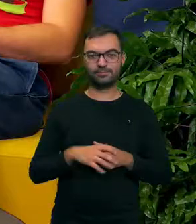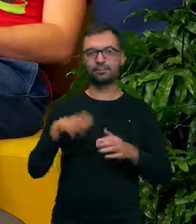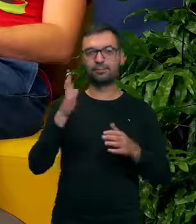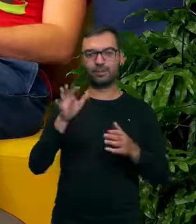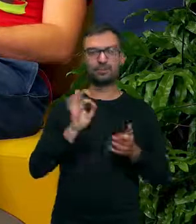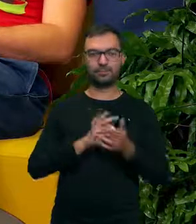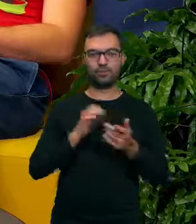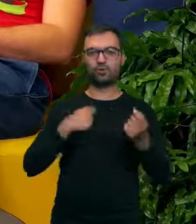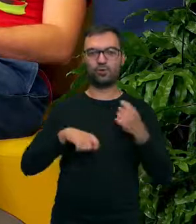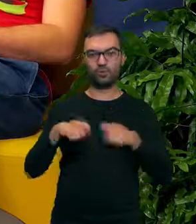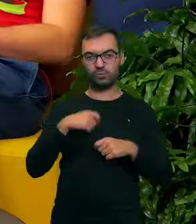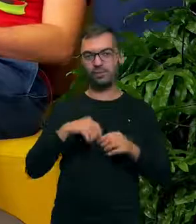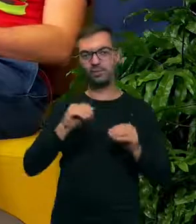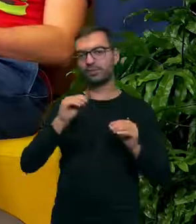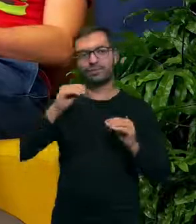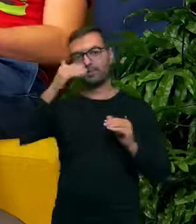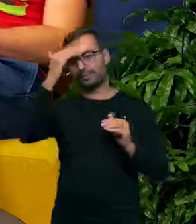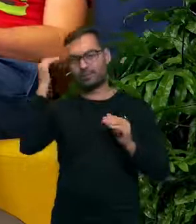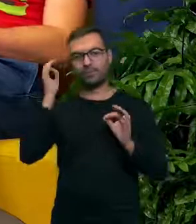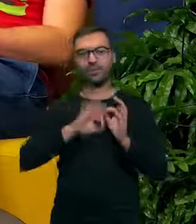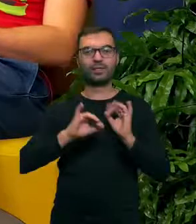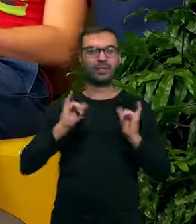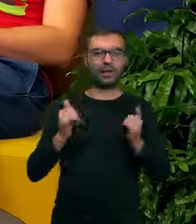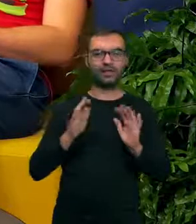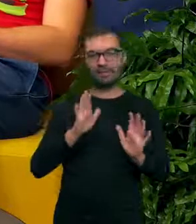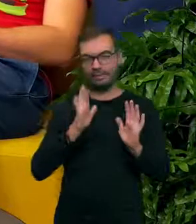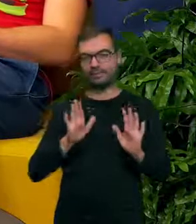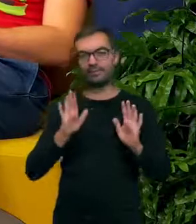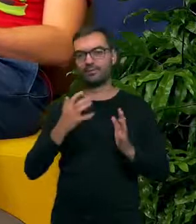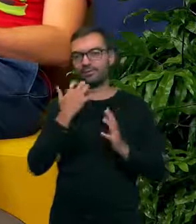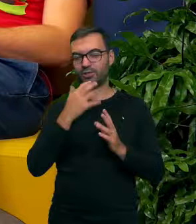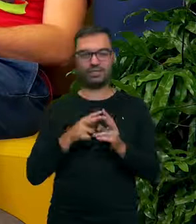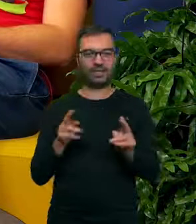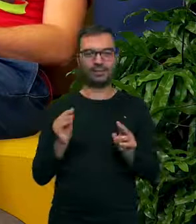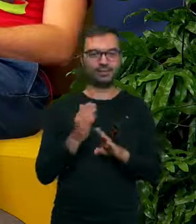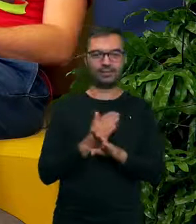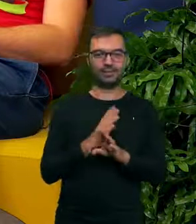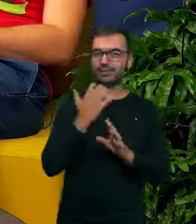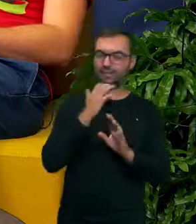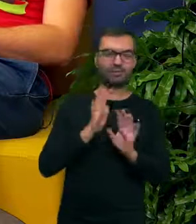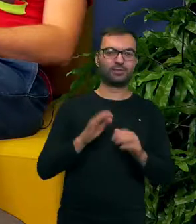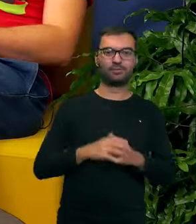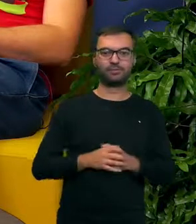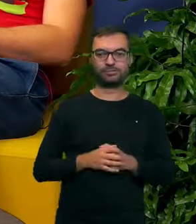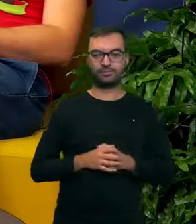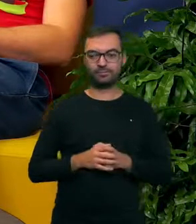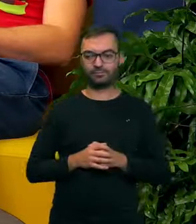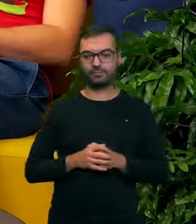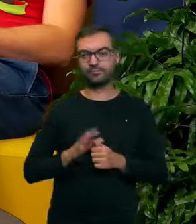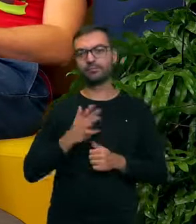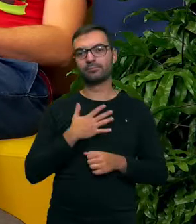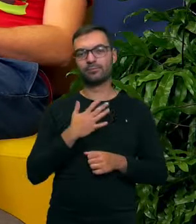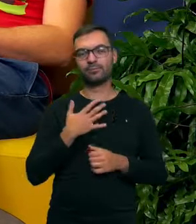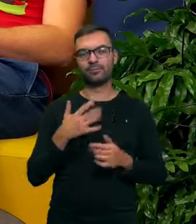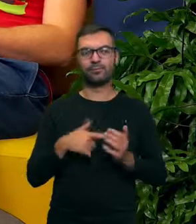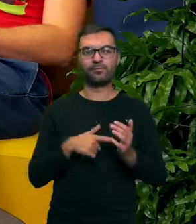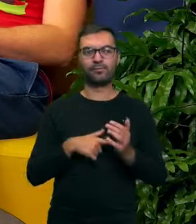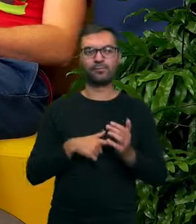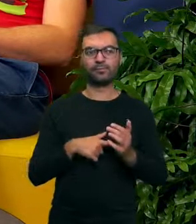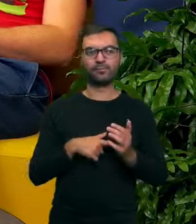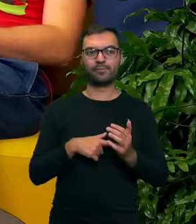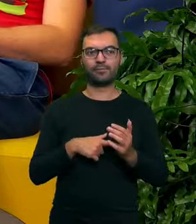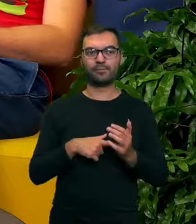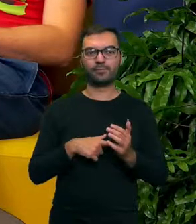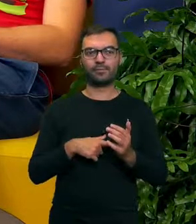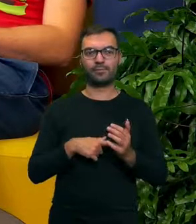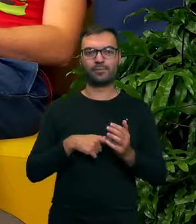będą na pewno kostiumy. Jeszcze nie do końca wiadomo, jakie, bo jesteśmy na takim dosyć wczesnym etapie. I wydaje mi się, że to będzie coś zupełnie